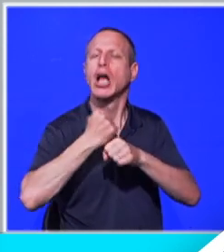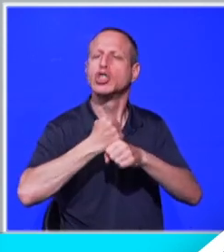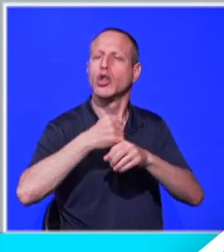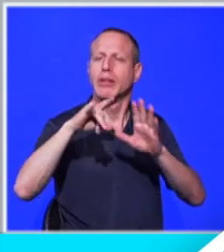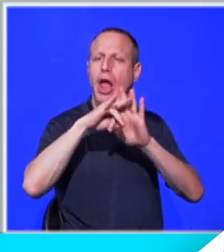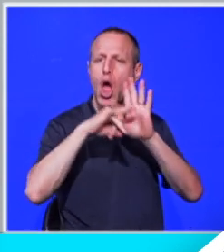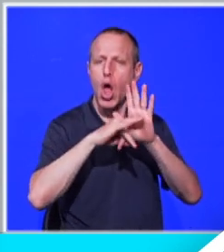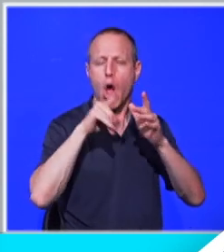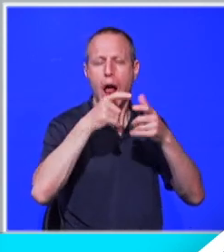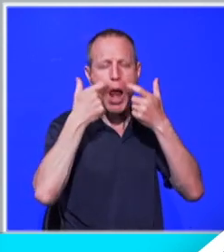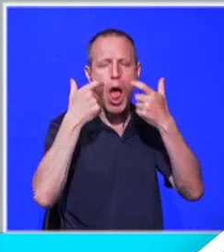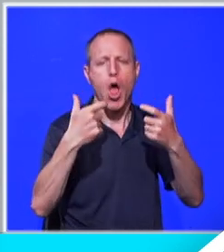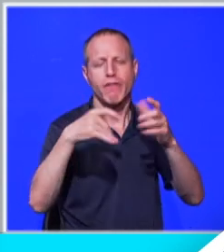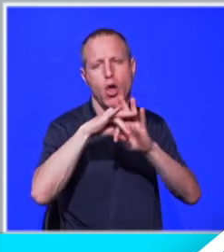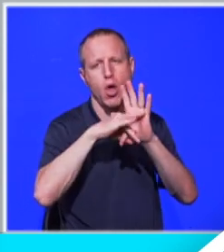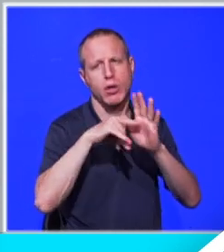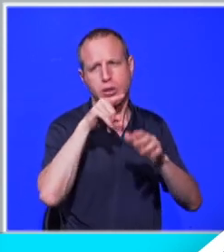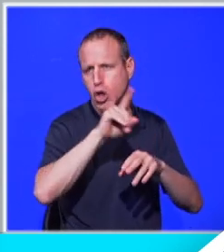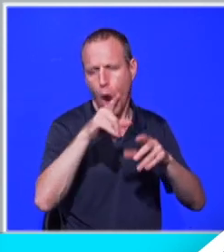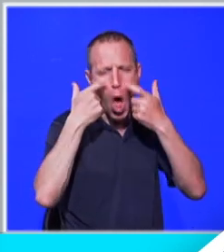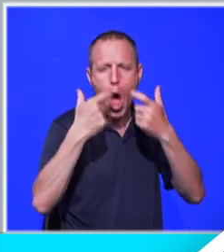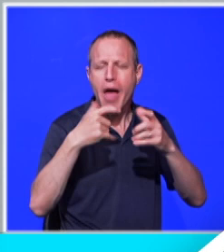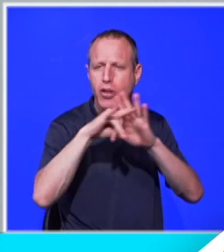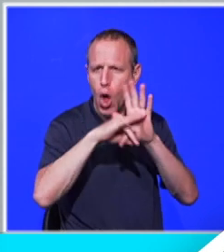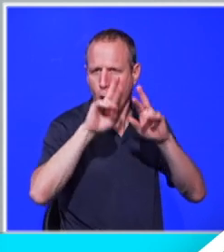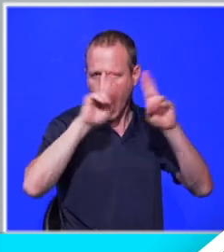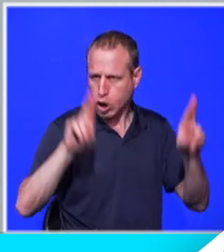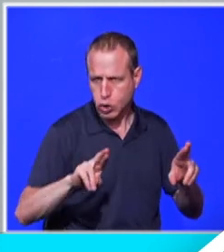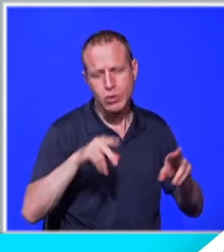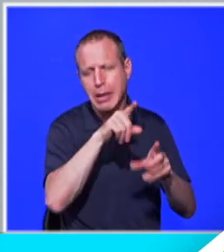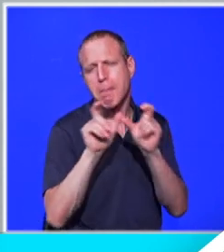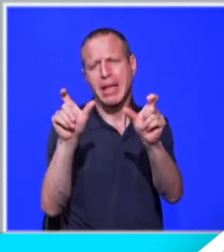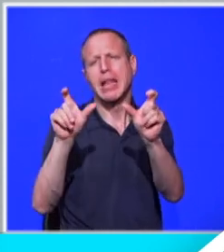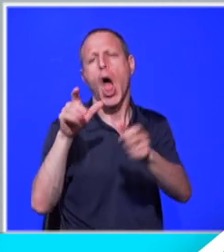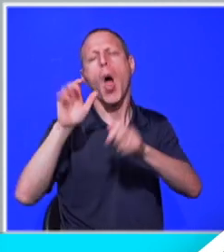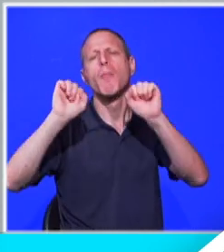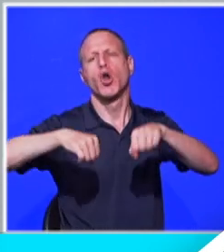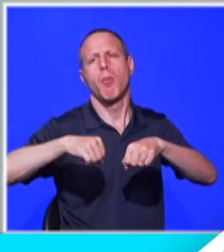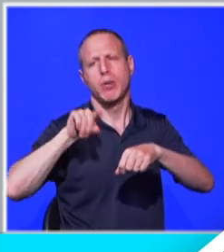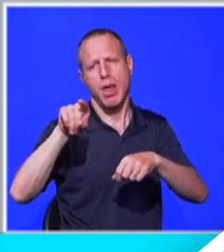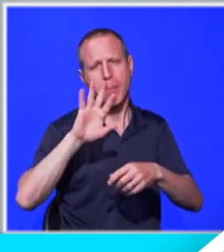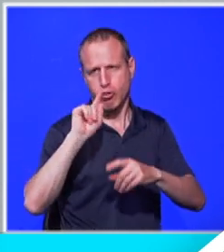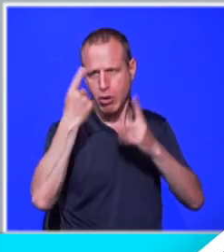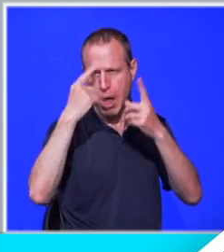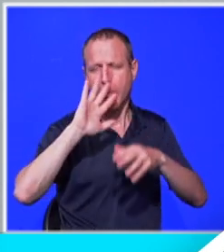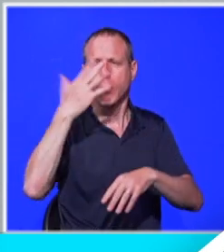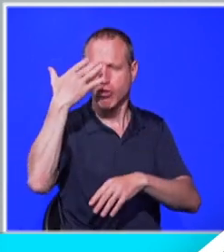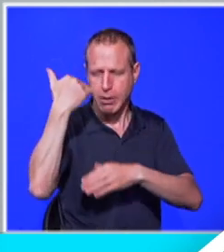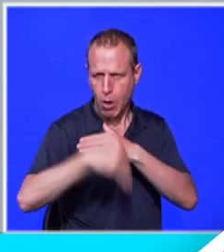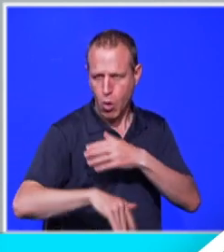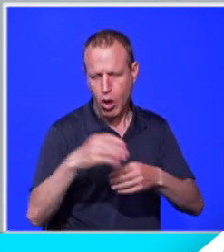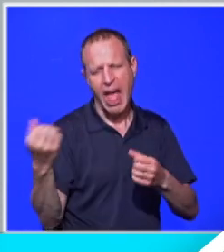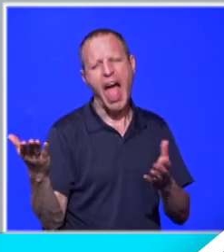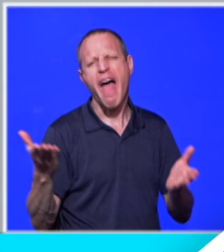היא רשות לאכיפת חוק, היא לא אוכפת את החוק. להפך, היא מגנה על המונופולים האלה. ומה שקרה בחמש שנים האחרונות זה הפקרות שלא